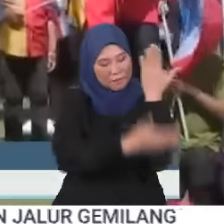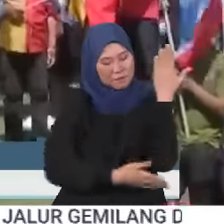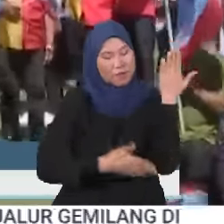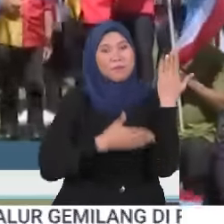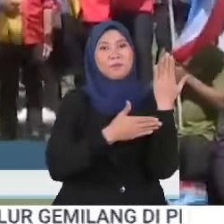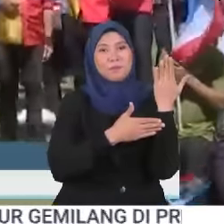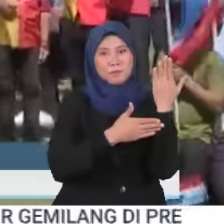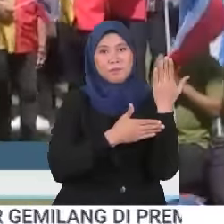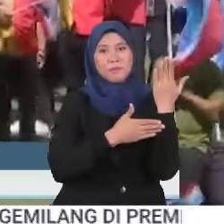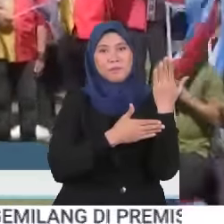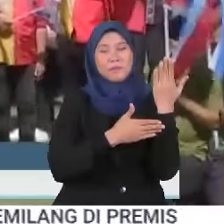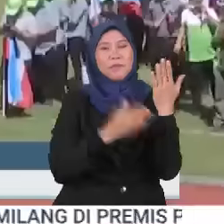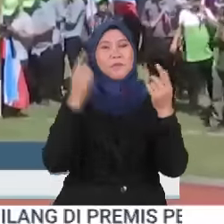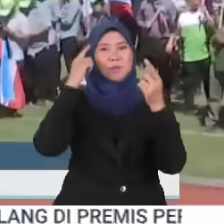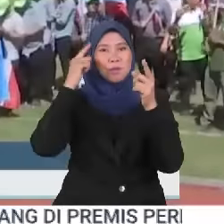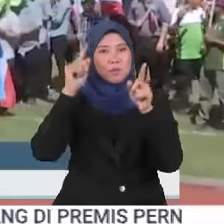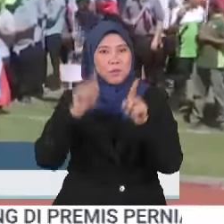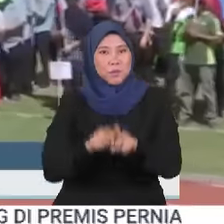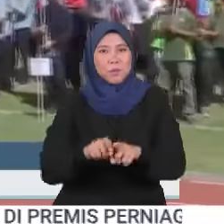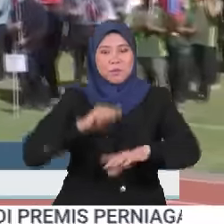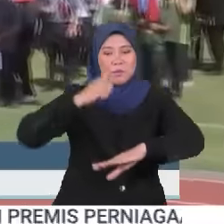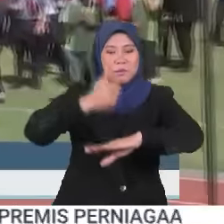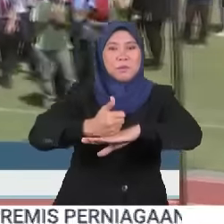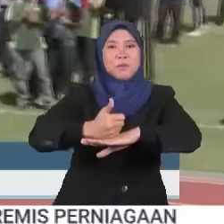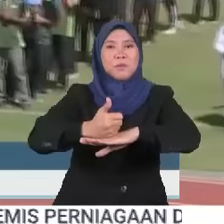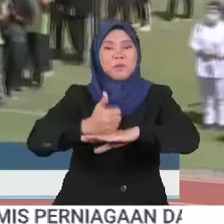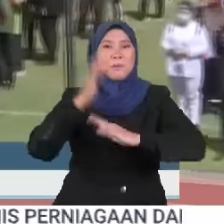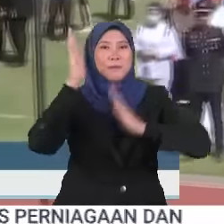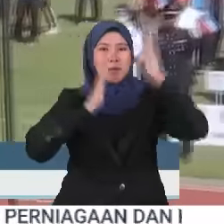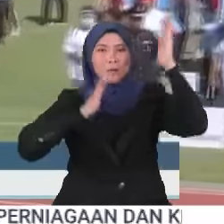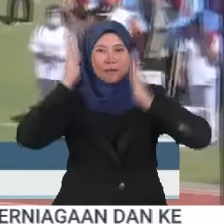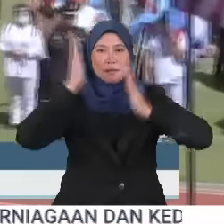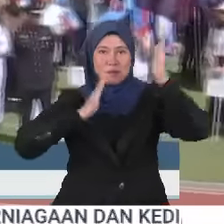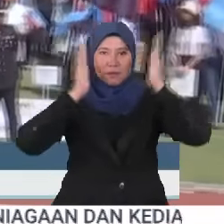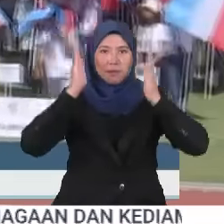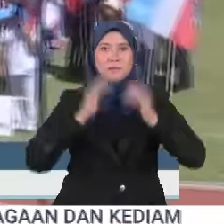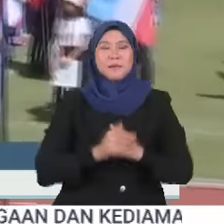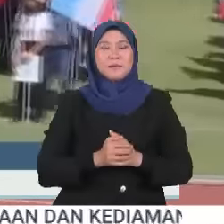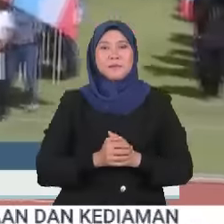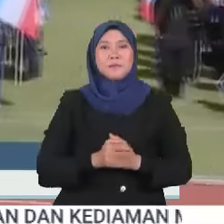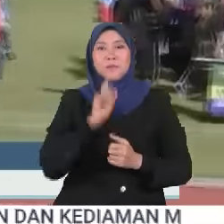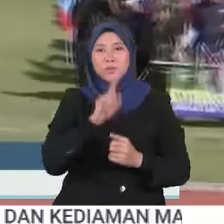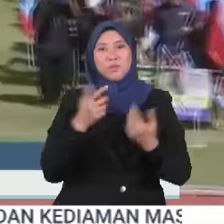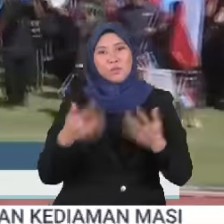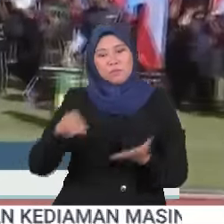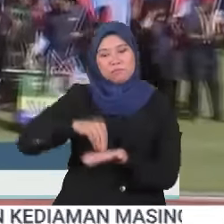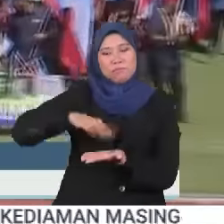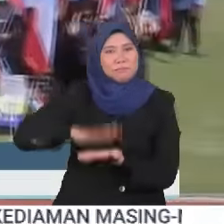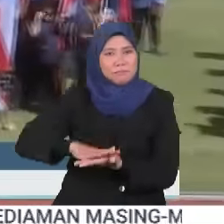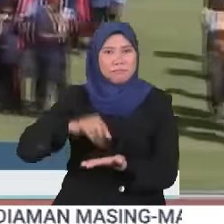telah bersetuju menumbuhkan Malaysia dan ini itulah diproklamasikan